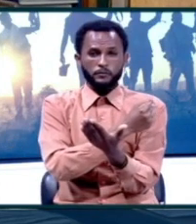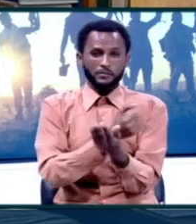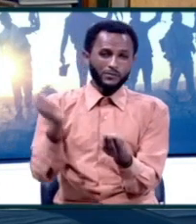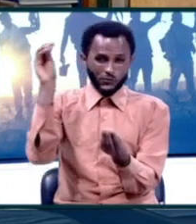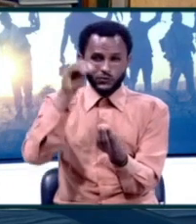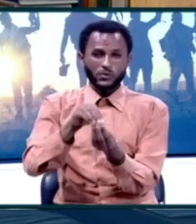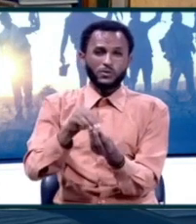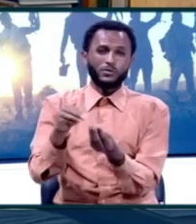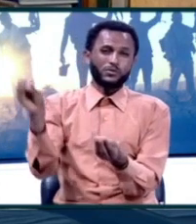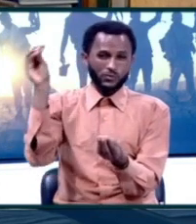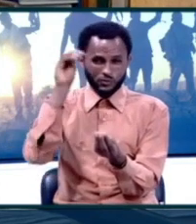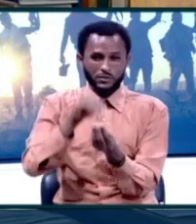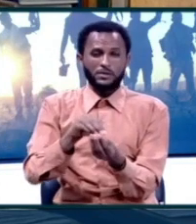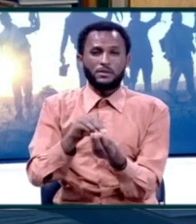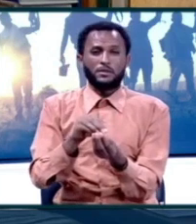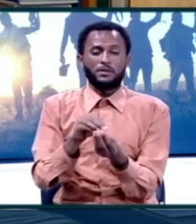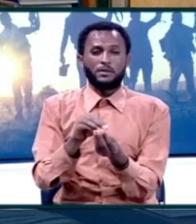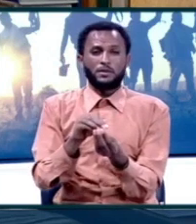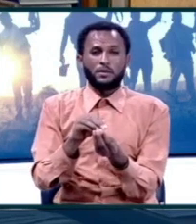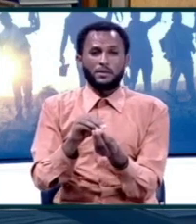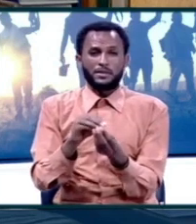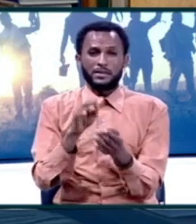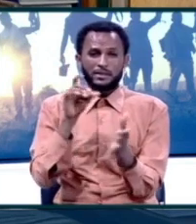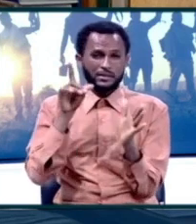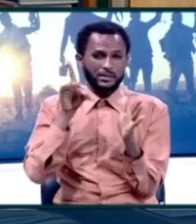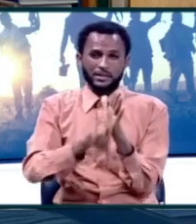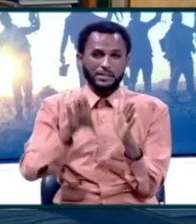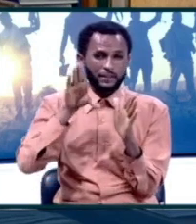ድርብ ድርብርብ ዓገብ እዩ